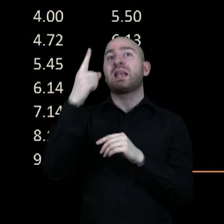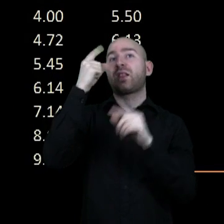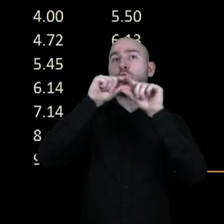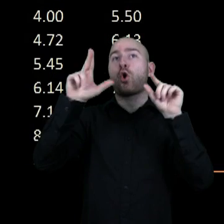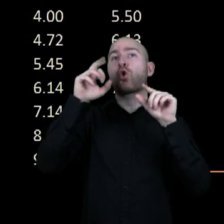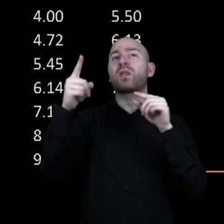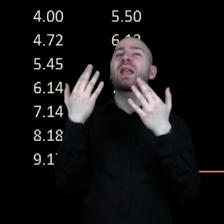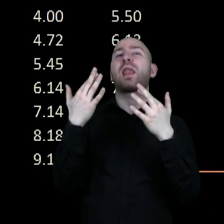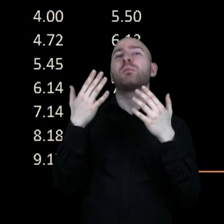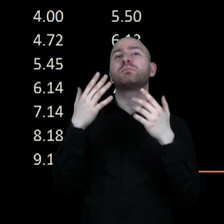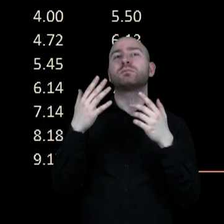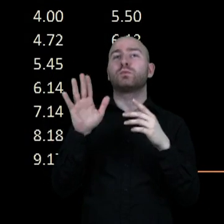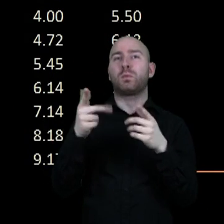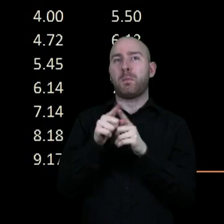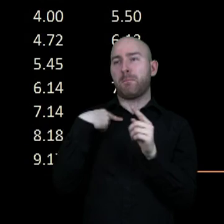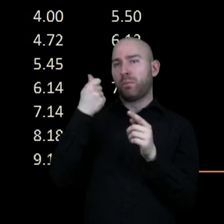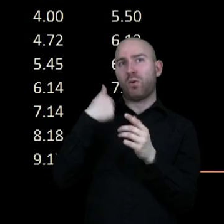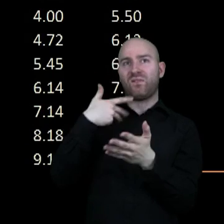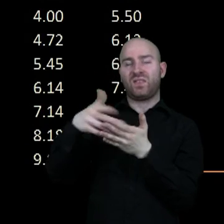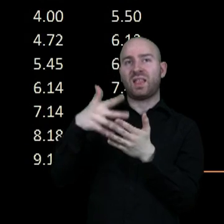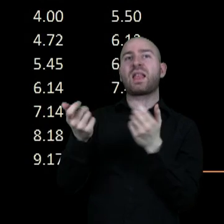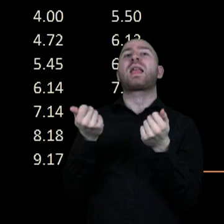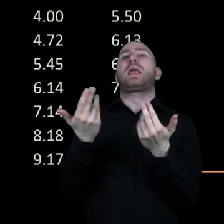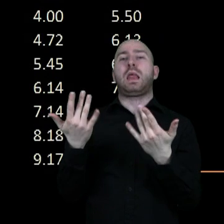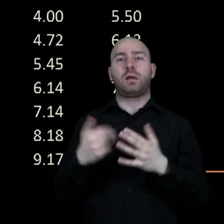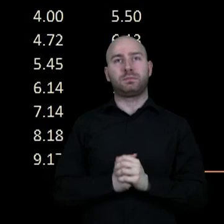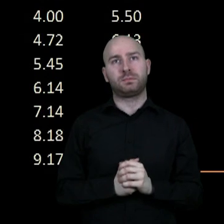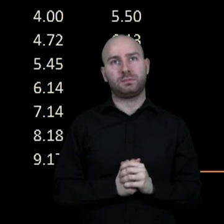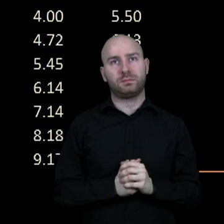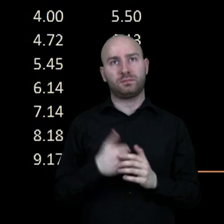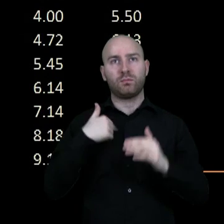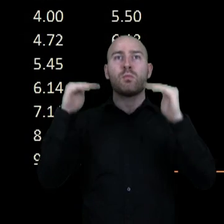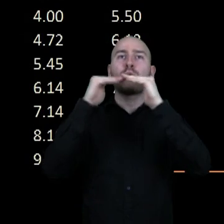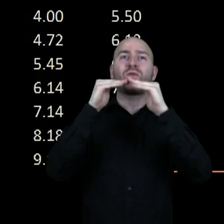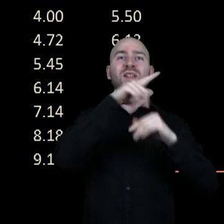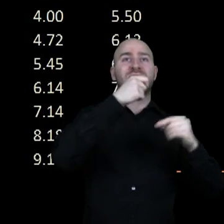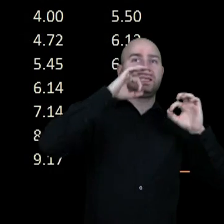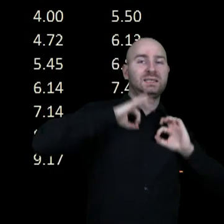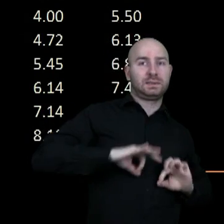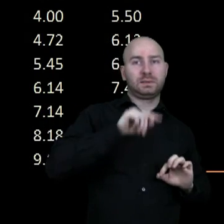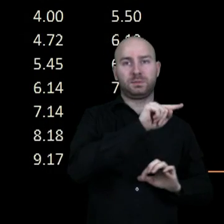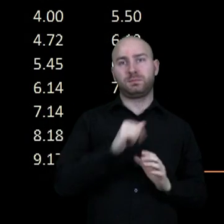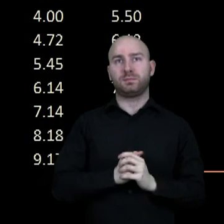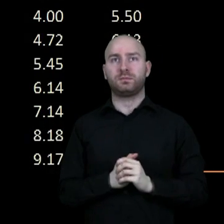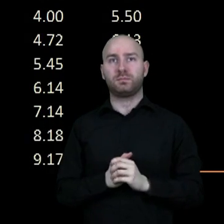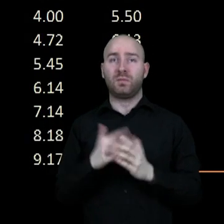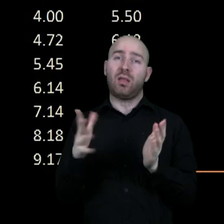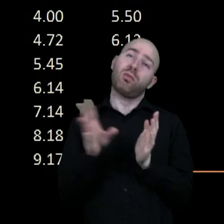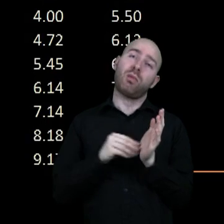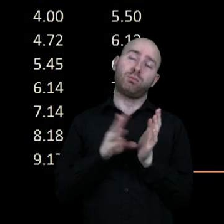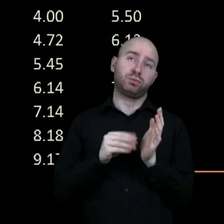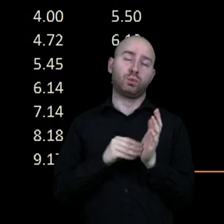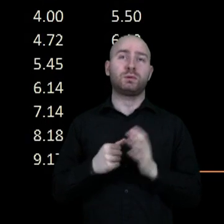Innymi słowy, o ile więcej pieniędzy wydajemy w stosunku do tego, o ile więcej zyskujemy.